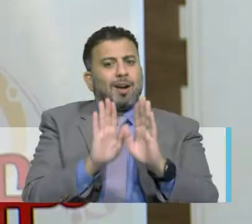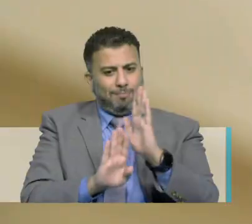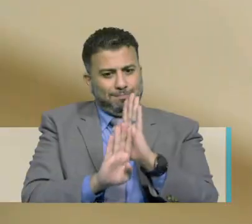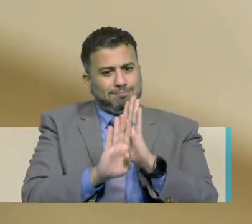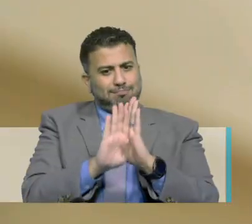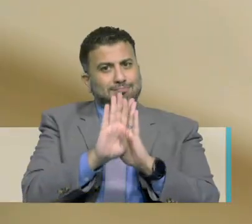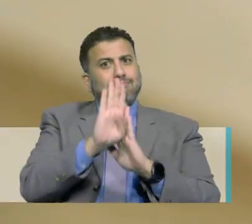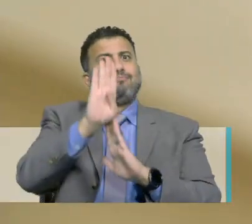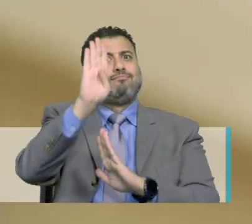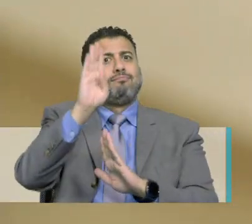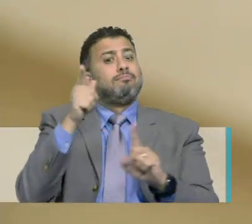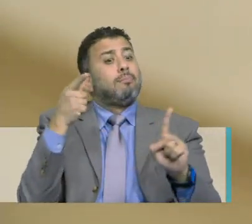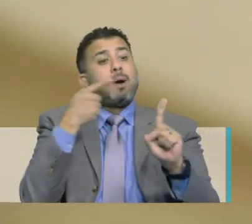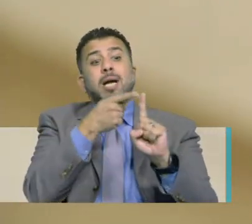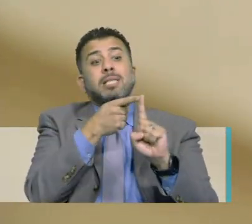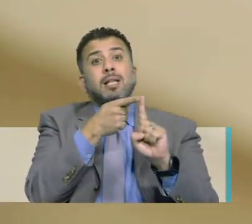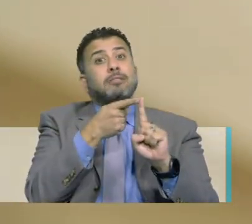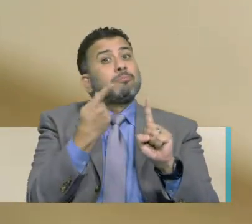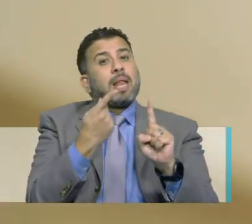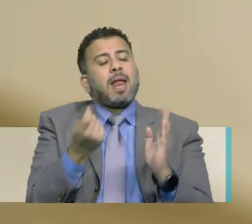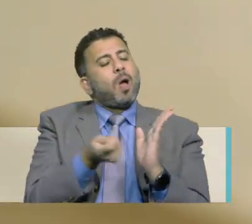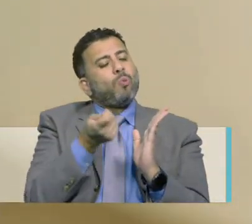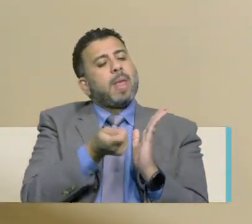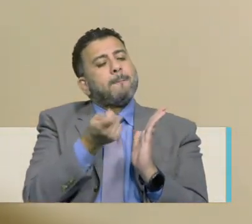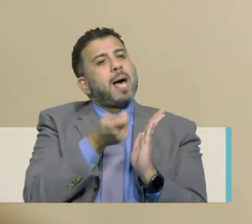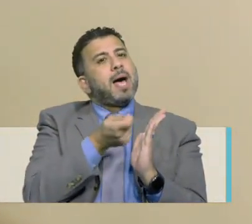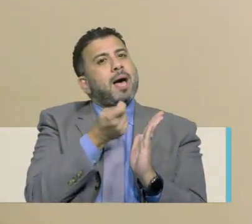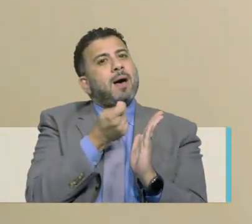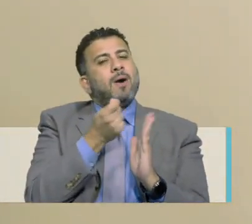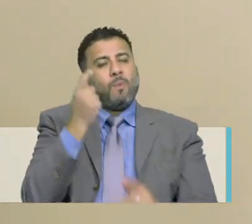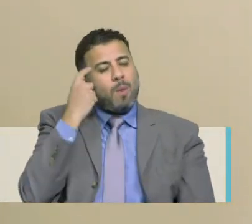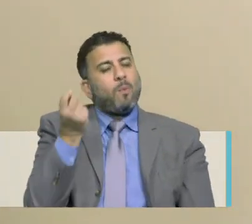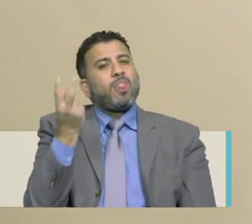للصاعدين ومقصد للأدباء والمثقفين.